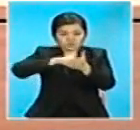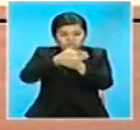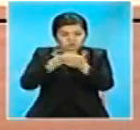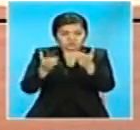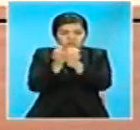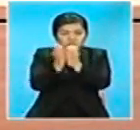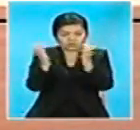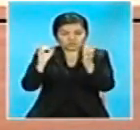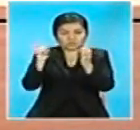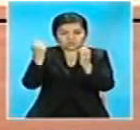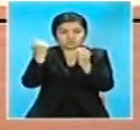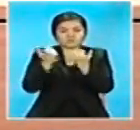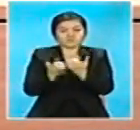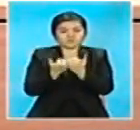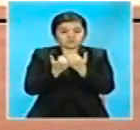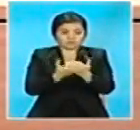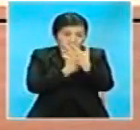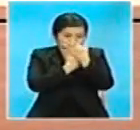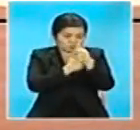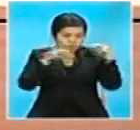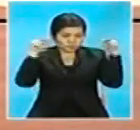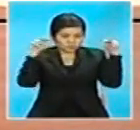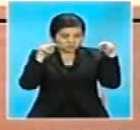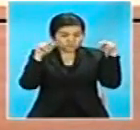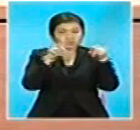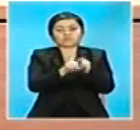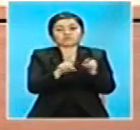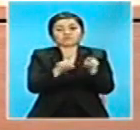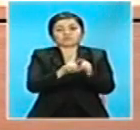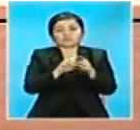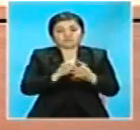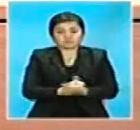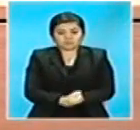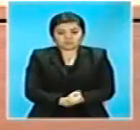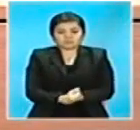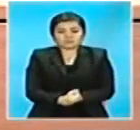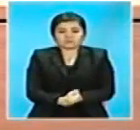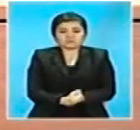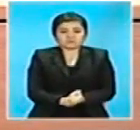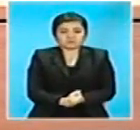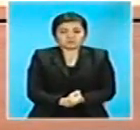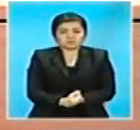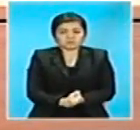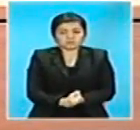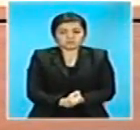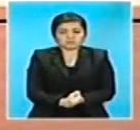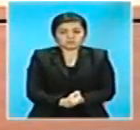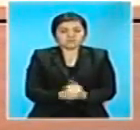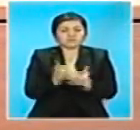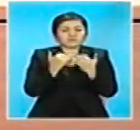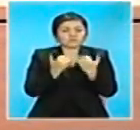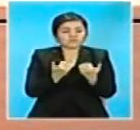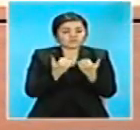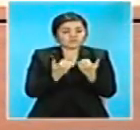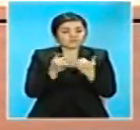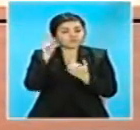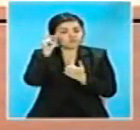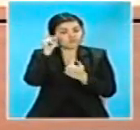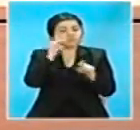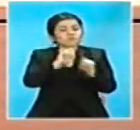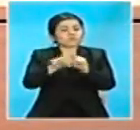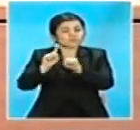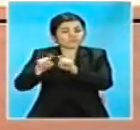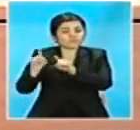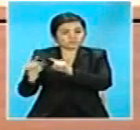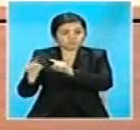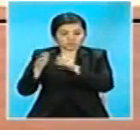มนูญในวันนี้เป็นอย่างยิ่งซึ่งหลายกระแสนะครับในวันนี้เนี่ยพี่น้อง